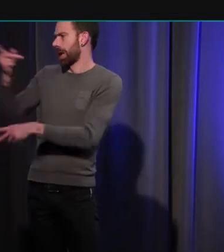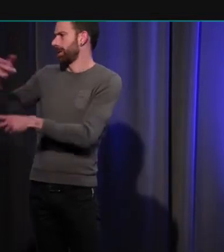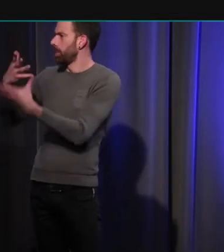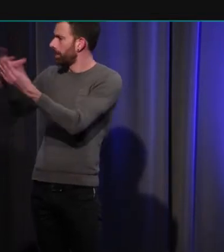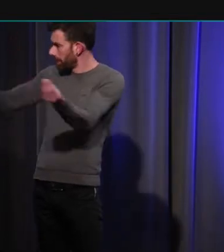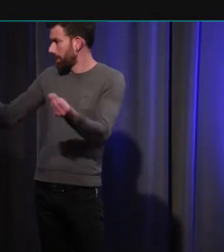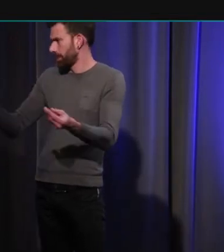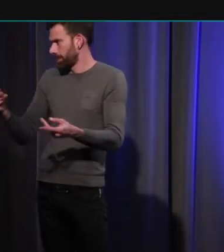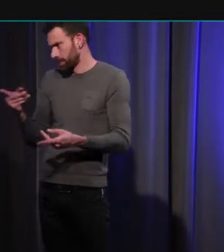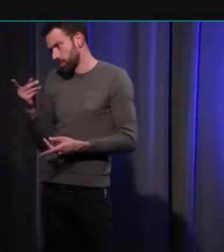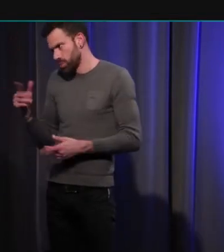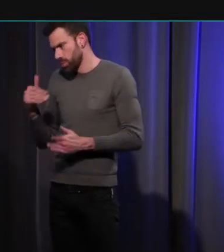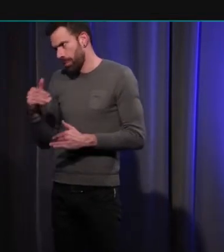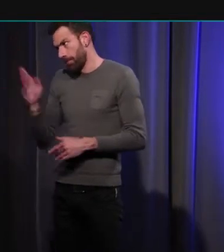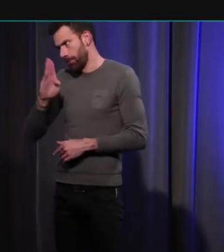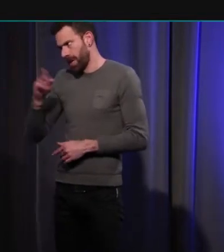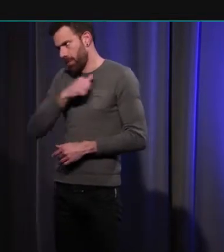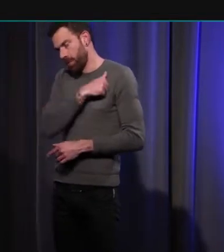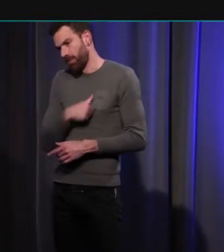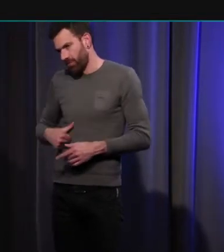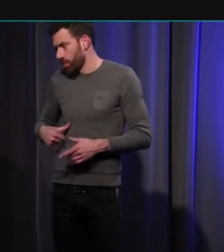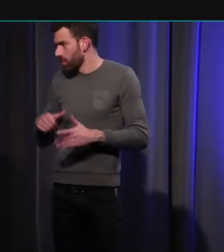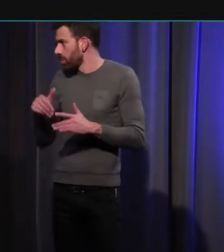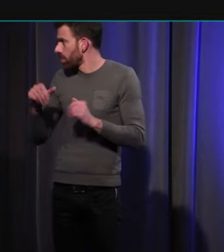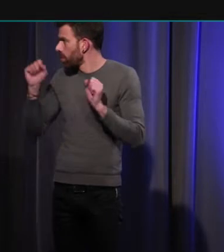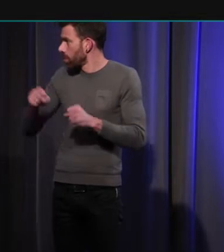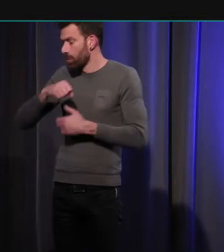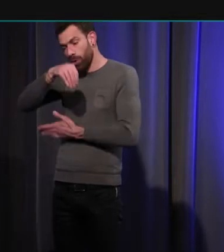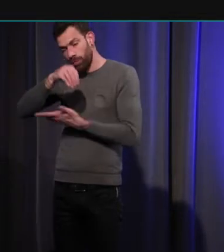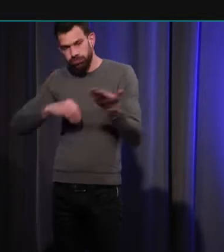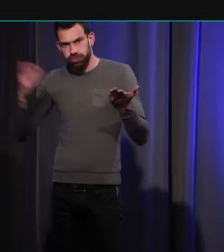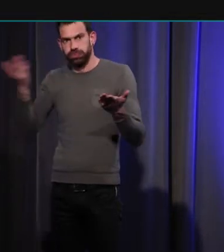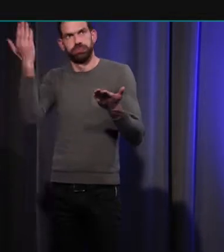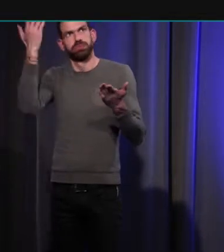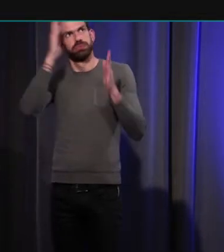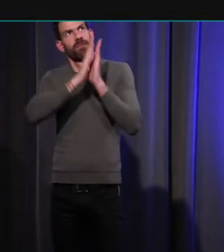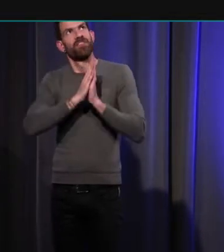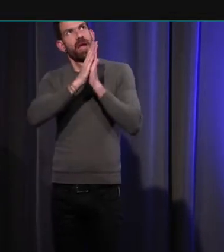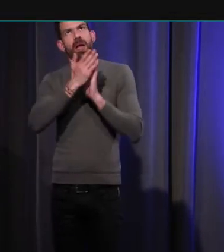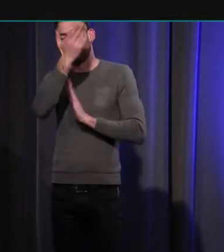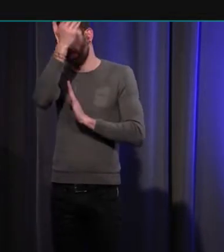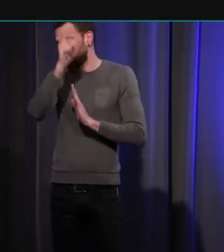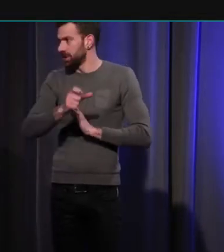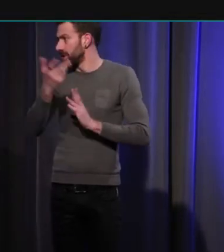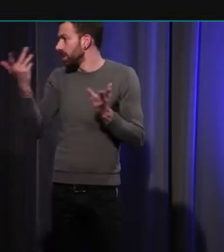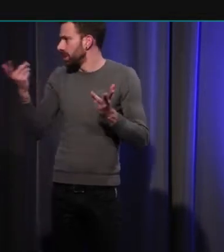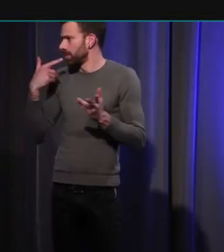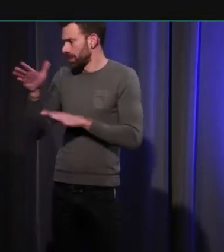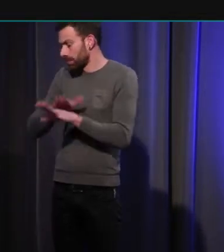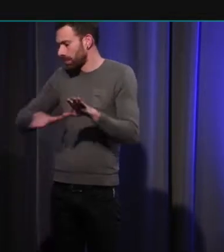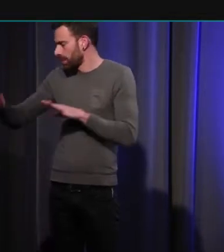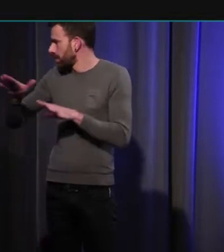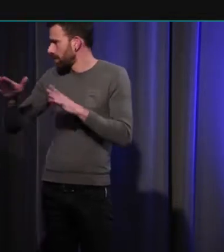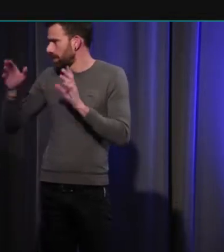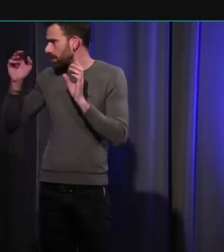il est capable de décrire d'aidé aux deux merveilleuses à la vierge marie et et d'être doté d'un grand